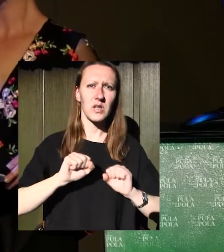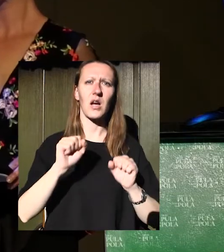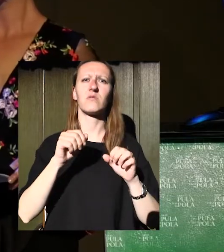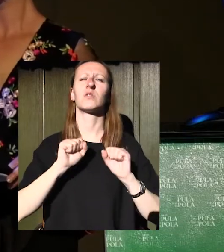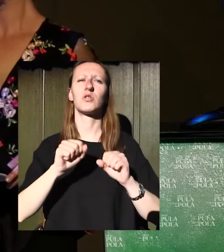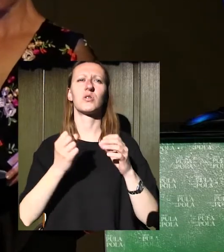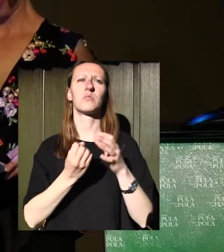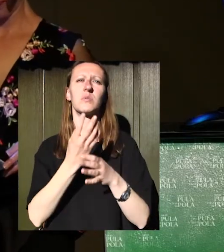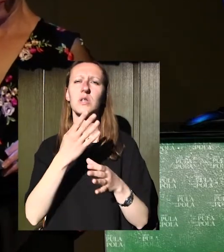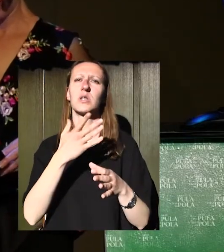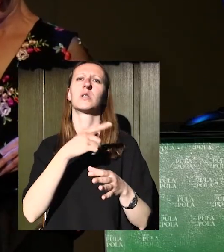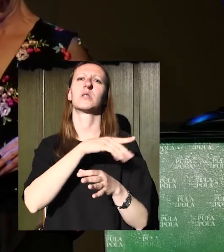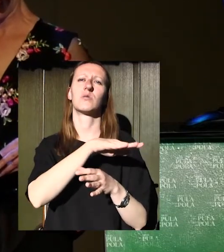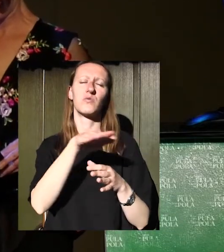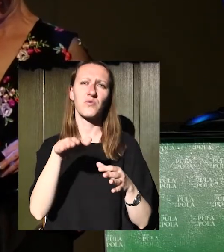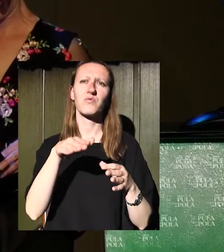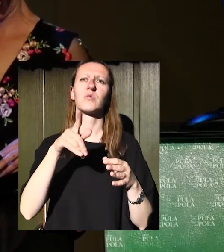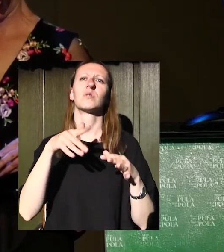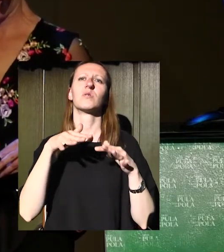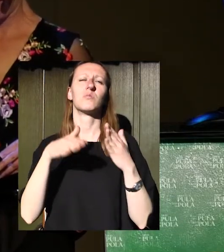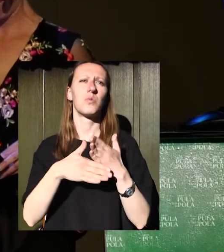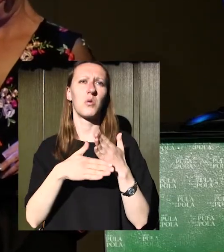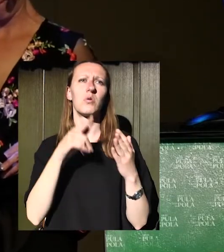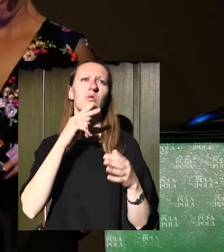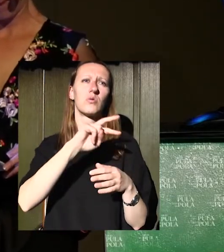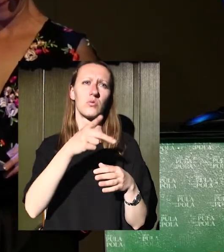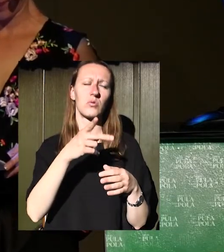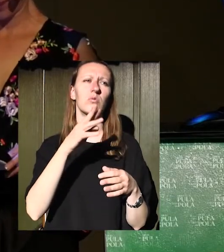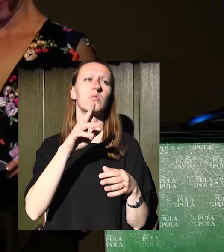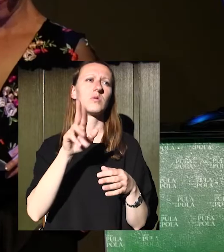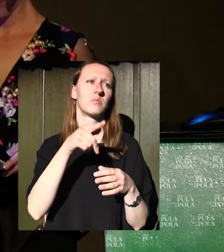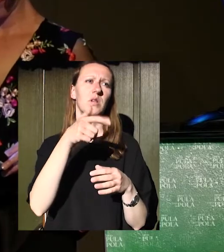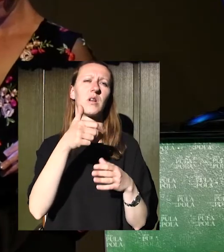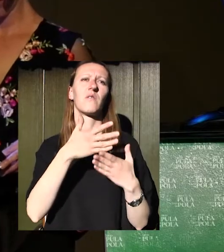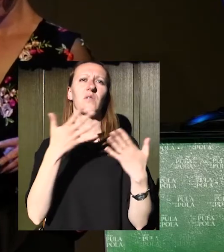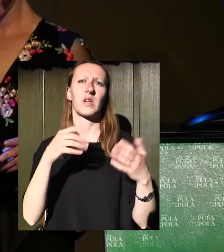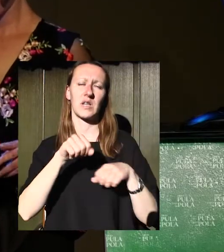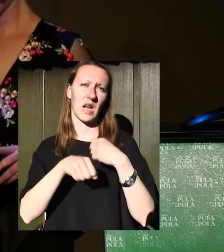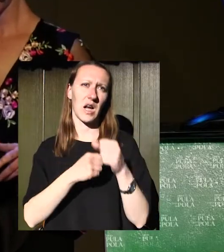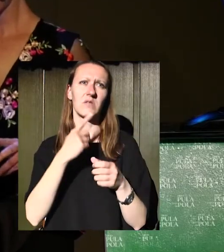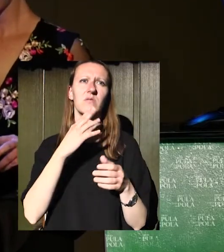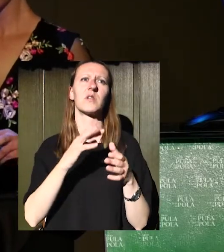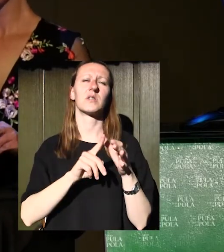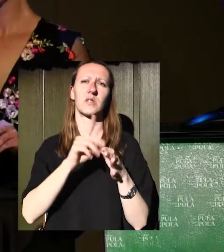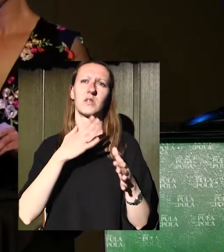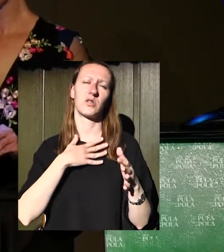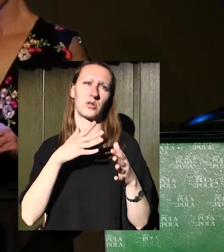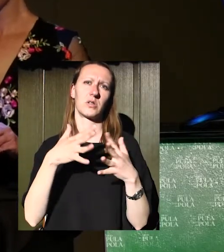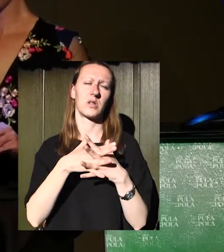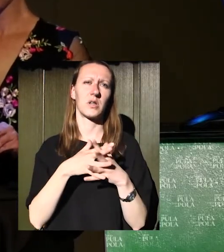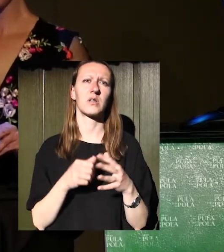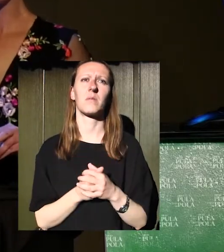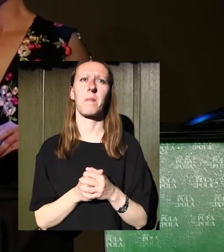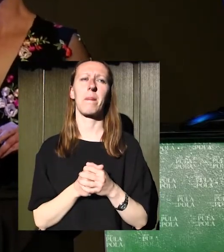della tutela sociale, della tutela dell'ambiente umano e degli aiuti umanitari ed altri, hanno contribuito notevolmente allo sviluppo e al prestigio della nostra